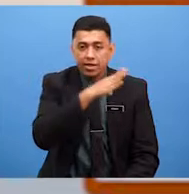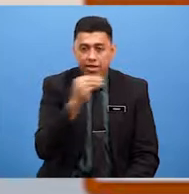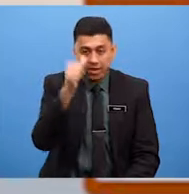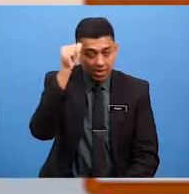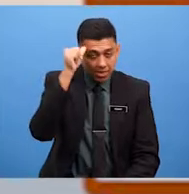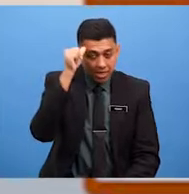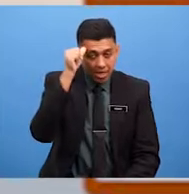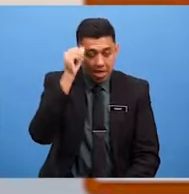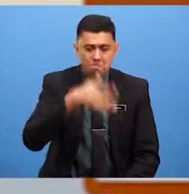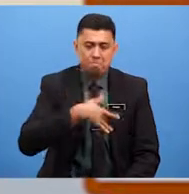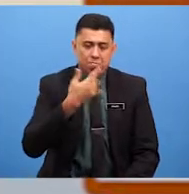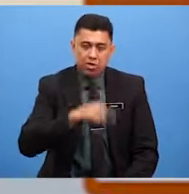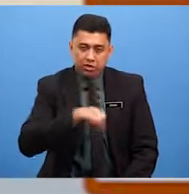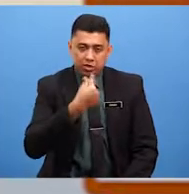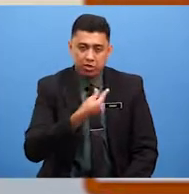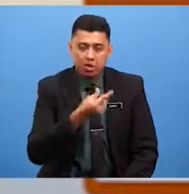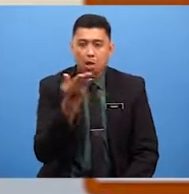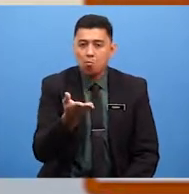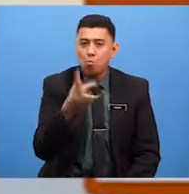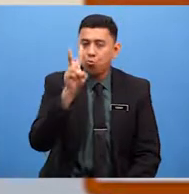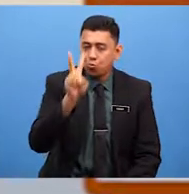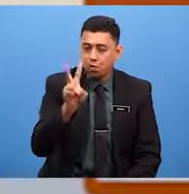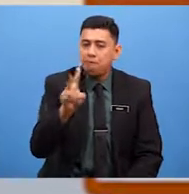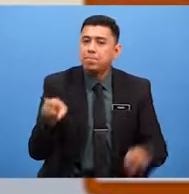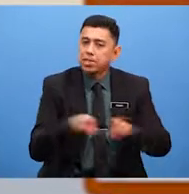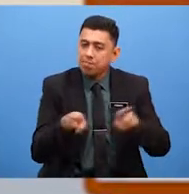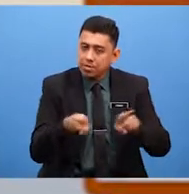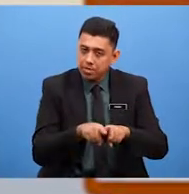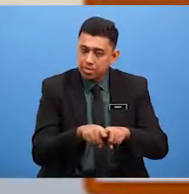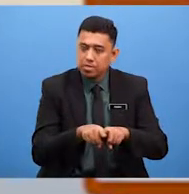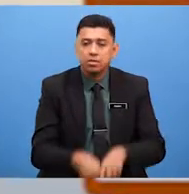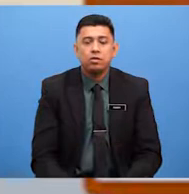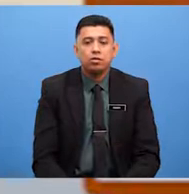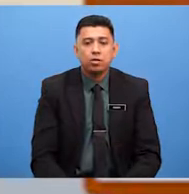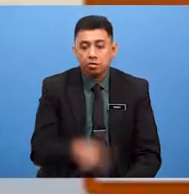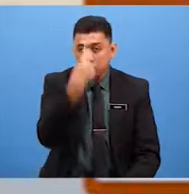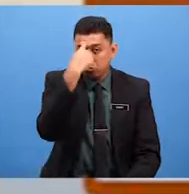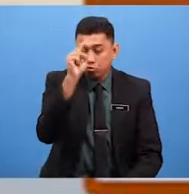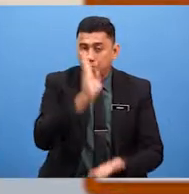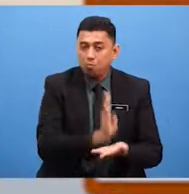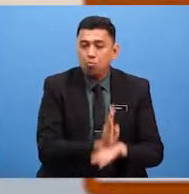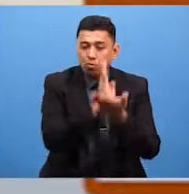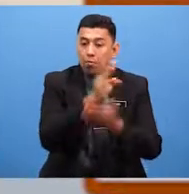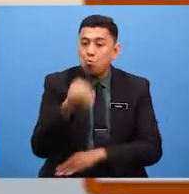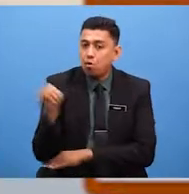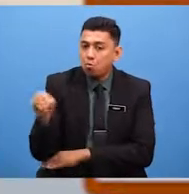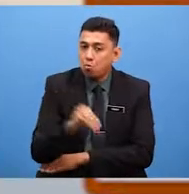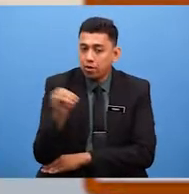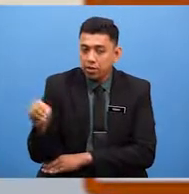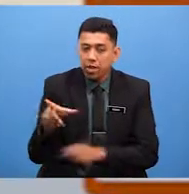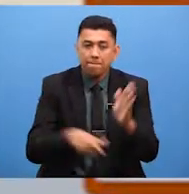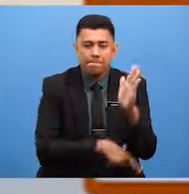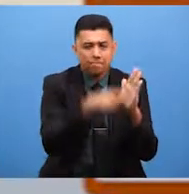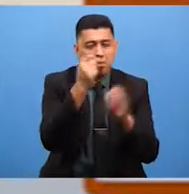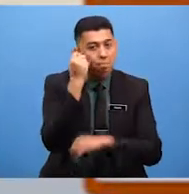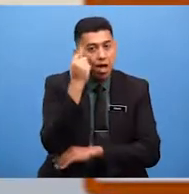berasa gembira kerana kamu berdua dapat turut serta bersama cikgu untuk membantu murid-murid